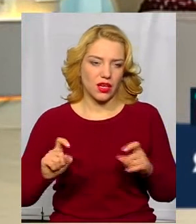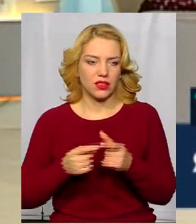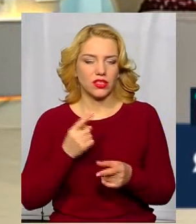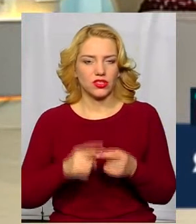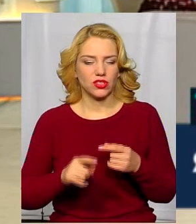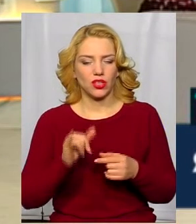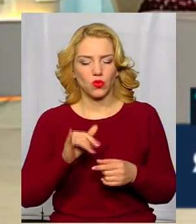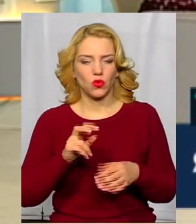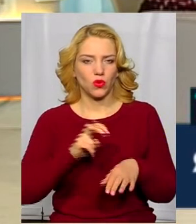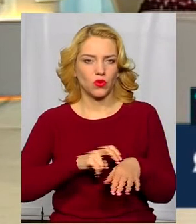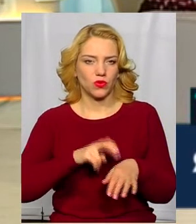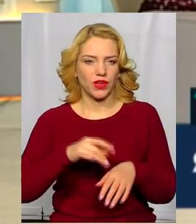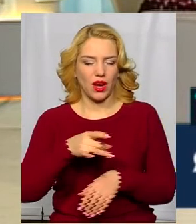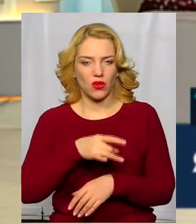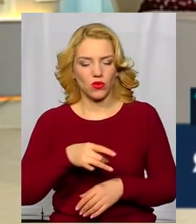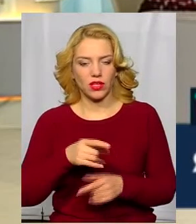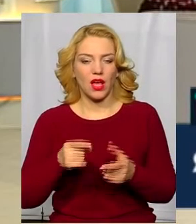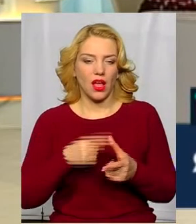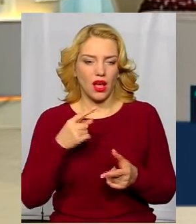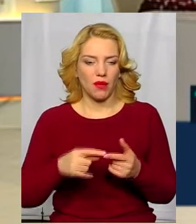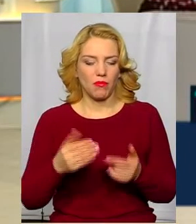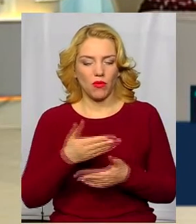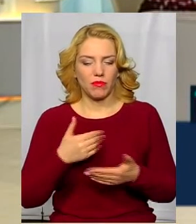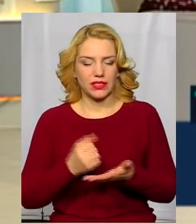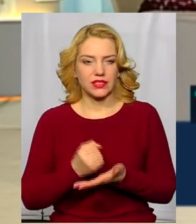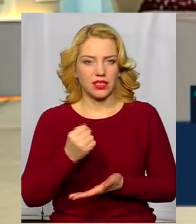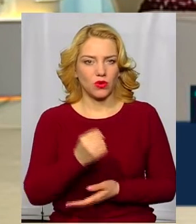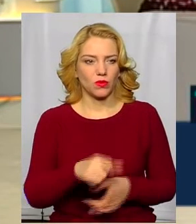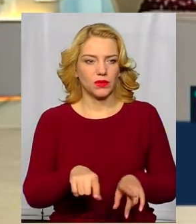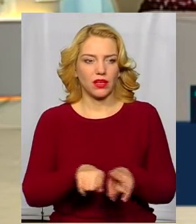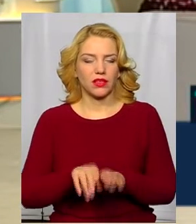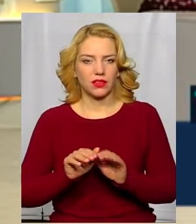у педіатрів в районах, або ми скеровуємо